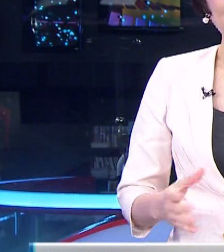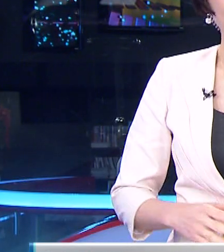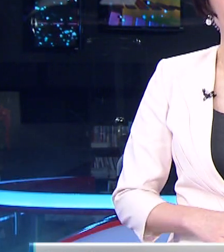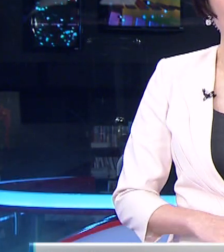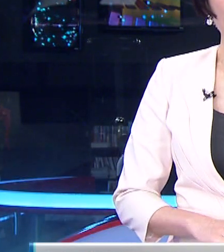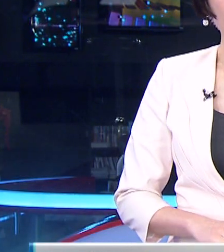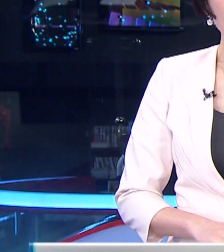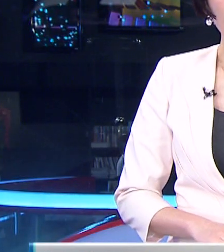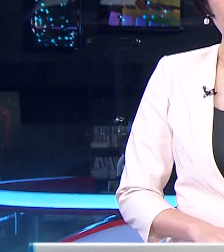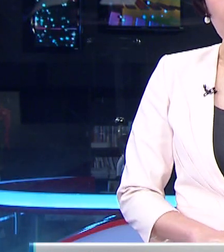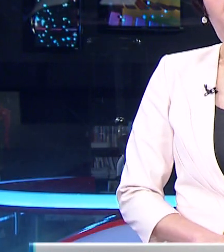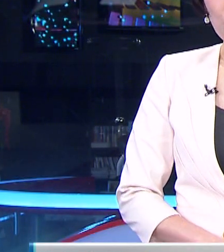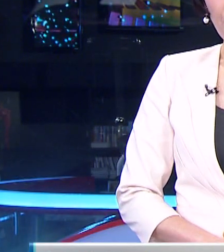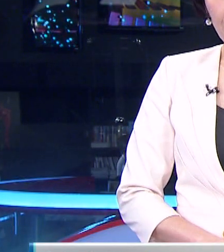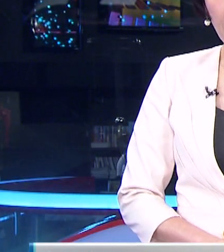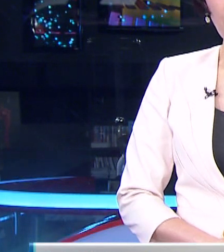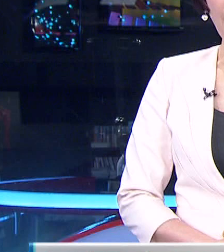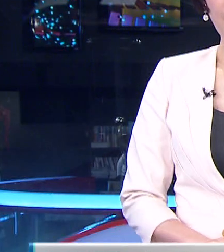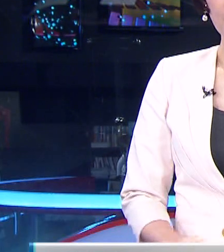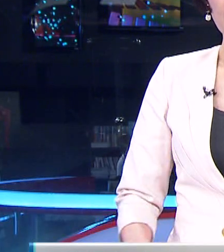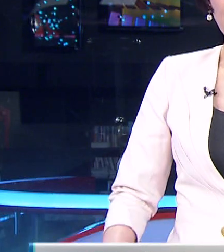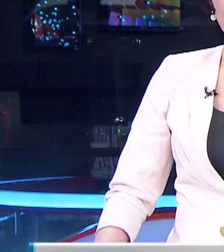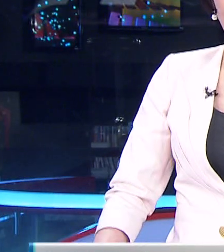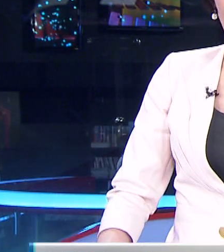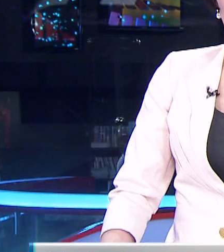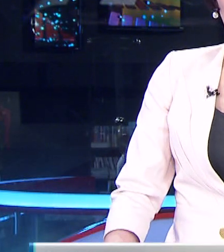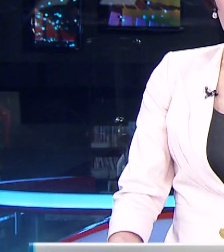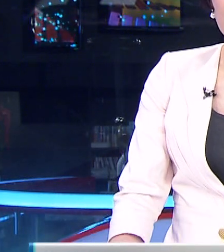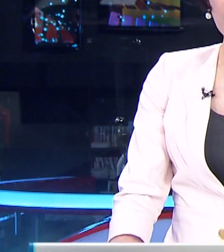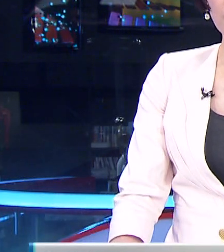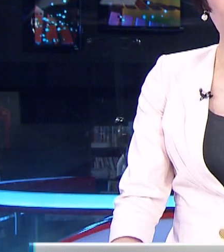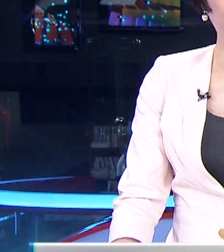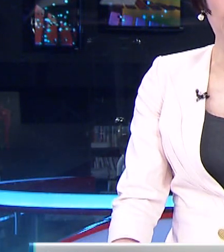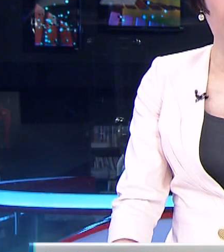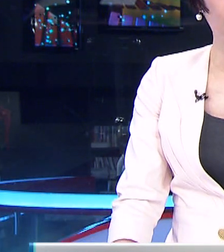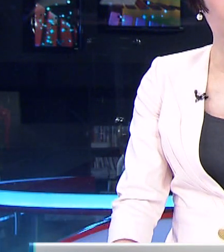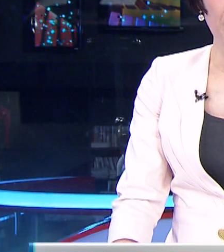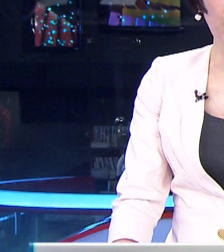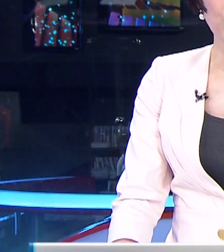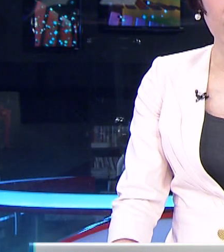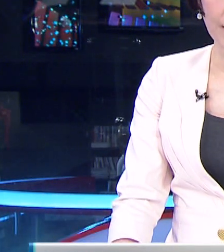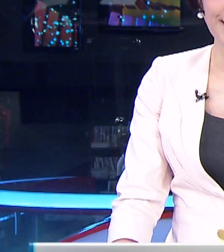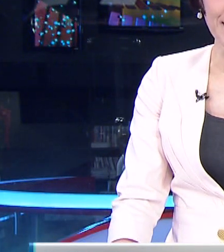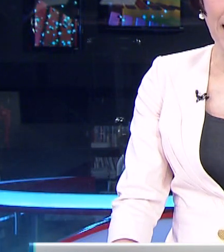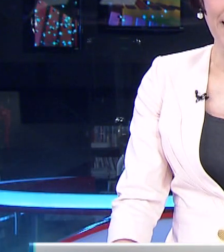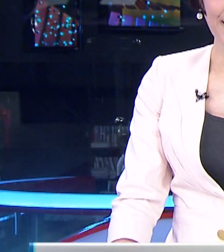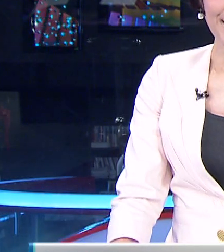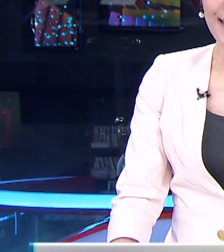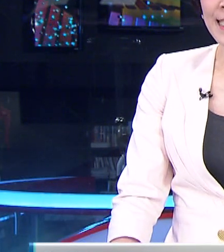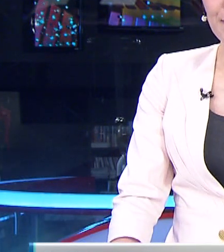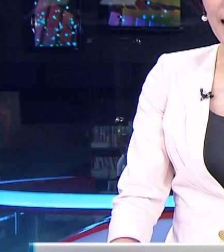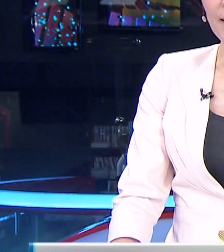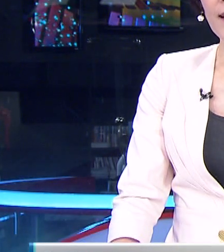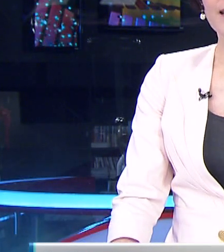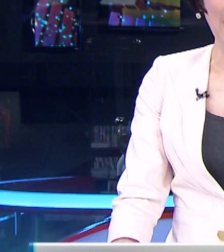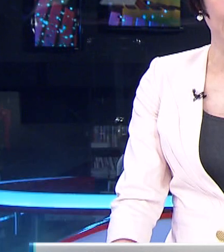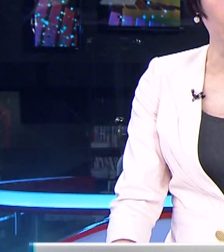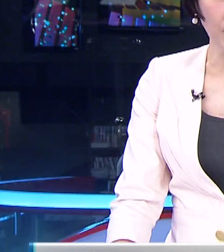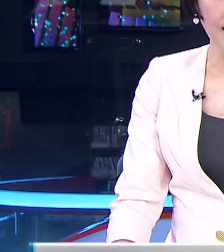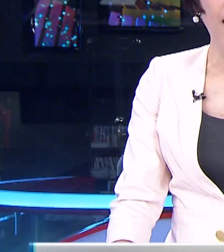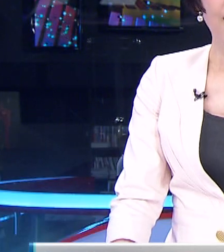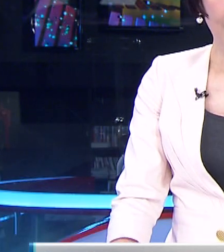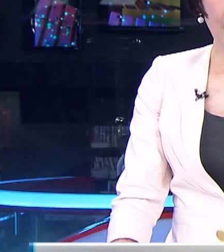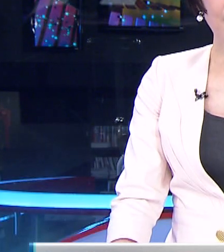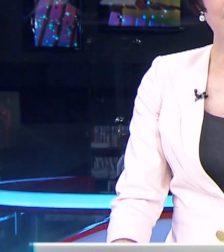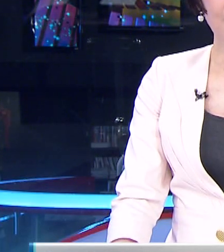债3300亿以及统筹分配款，李梅珍还有吴益政都把炮口瞄准了陈其迈。陈其迈呢大力